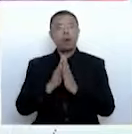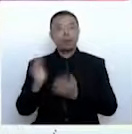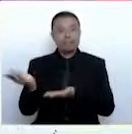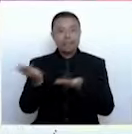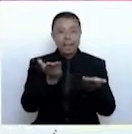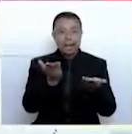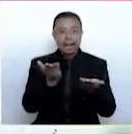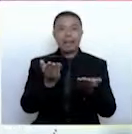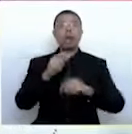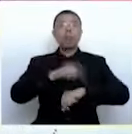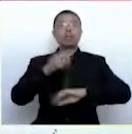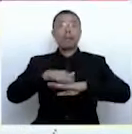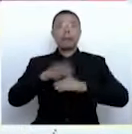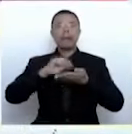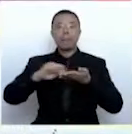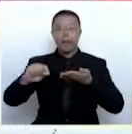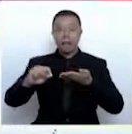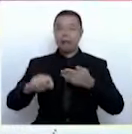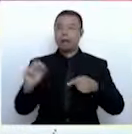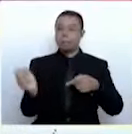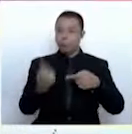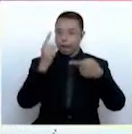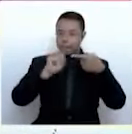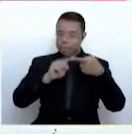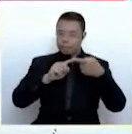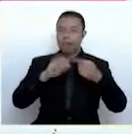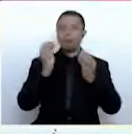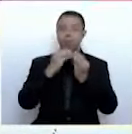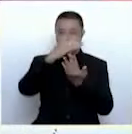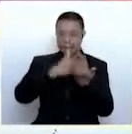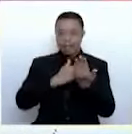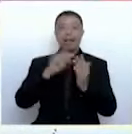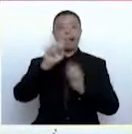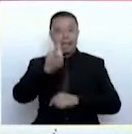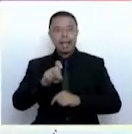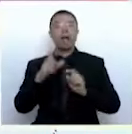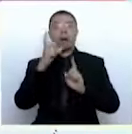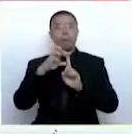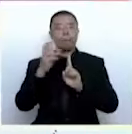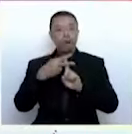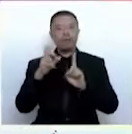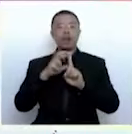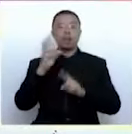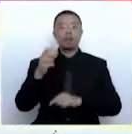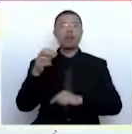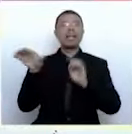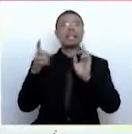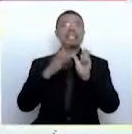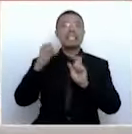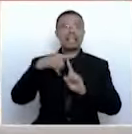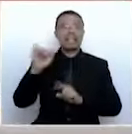berdiri saat kami sebut namanya. Baik, kami mulai panelis pertama Profesor Dr. R. Siti Zuhro,